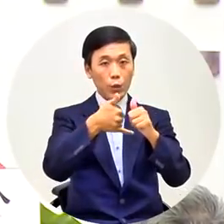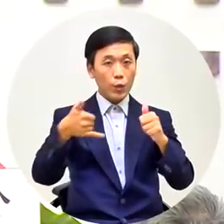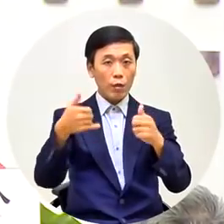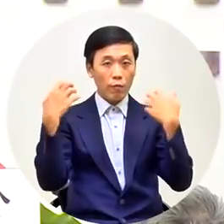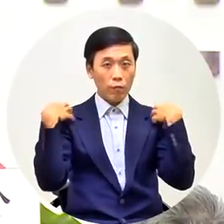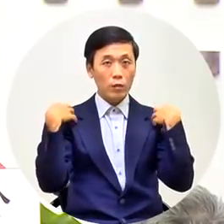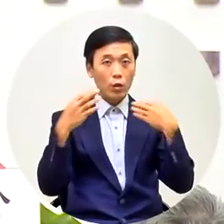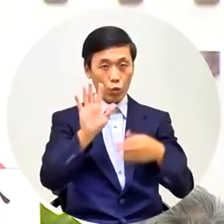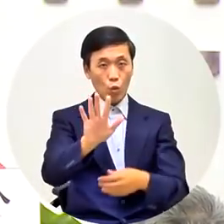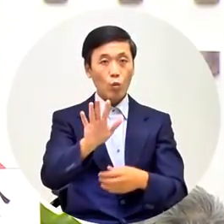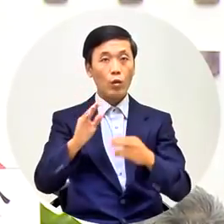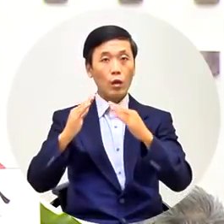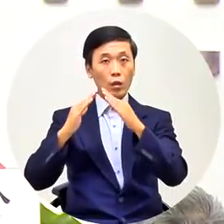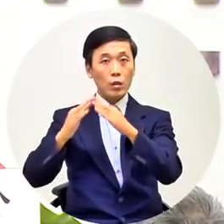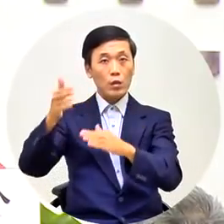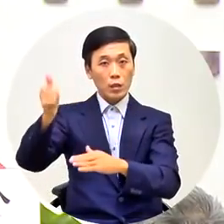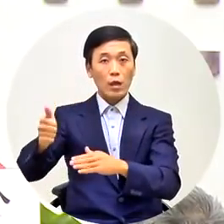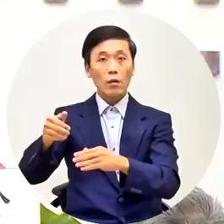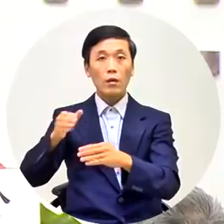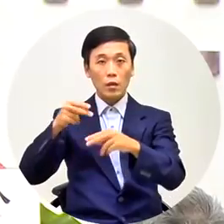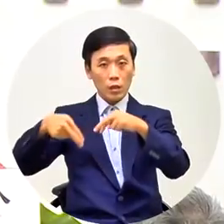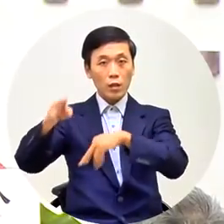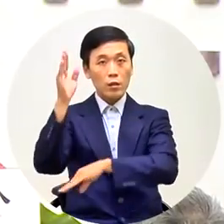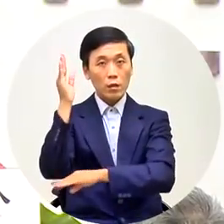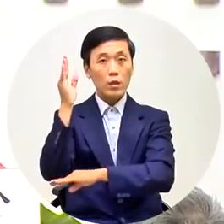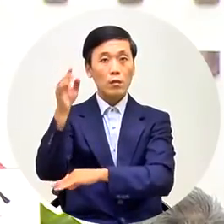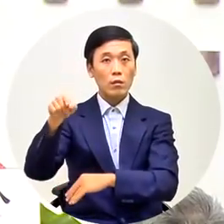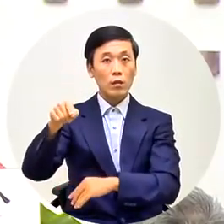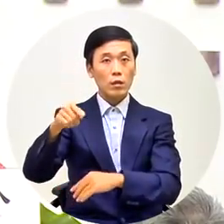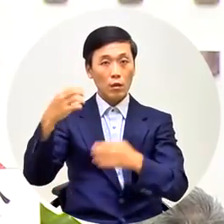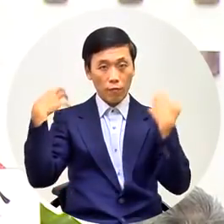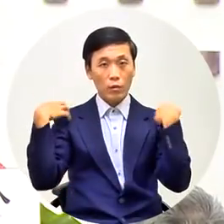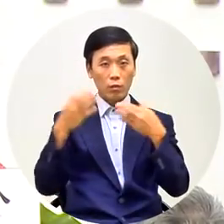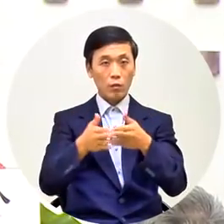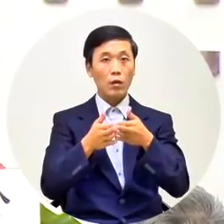政有行政的责任啊，啊嘛盼望讲